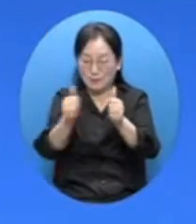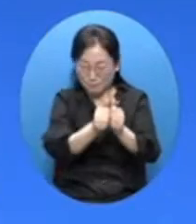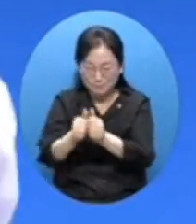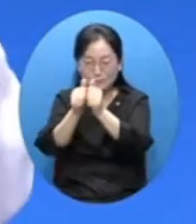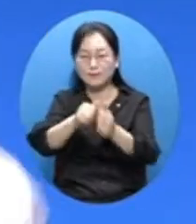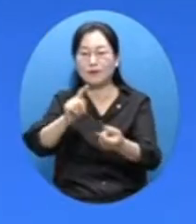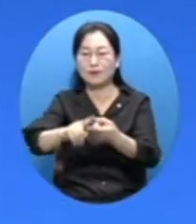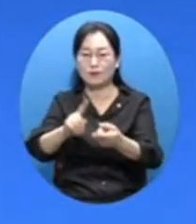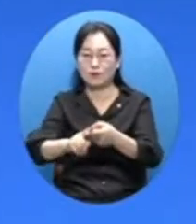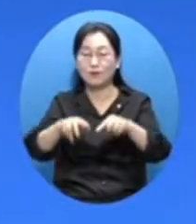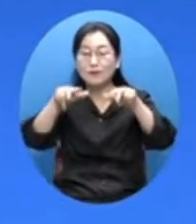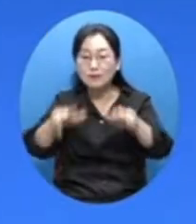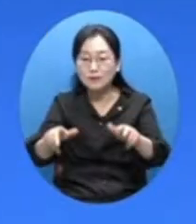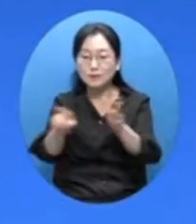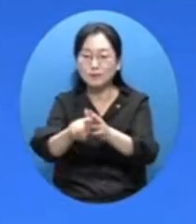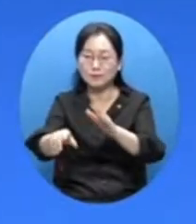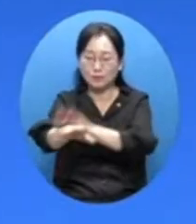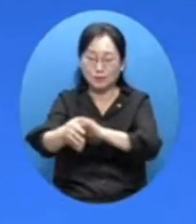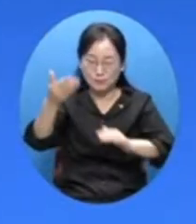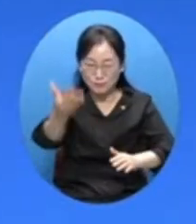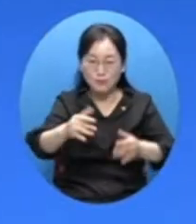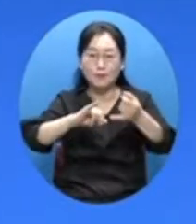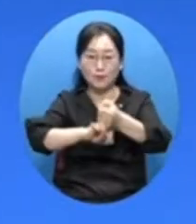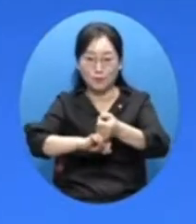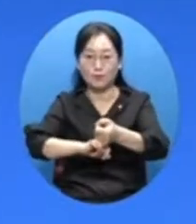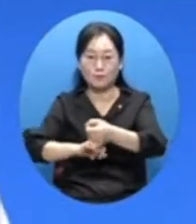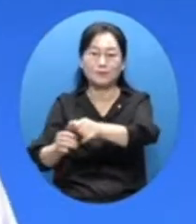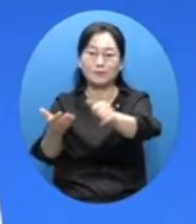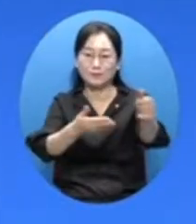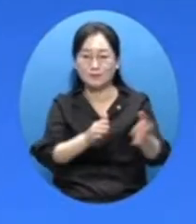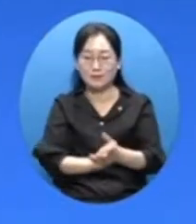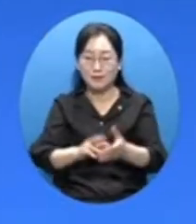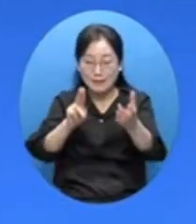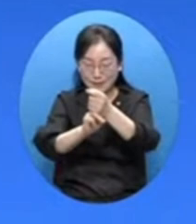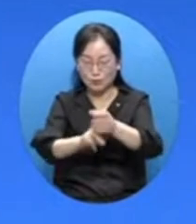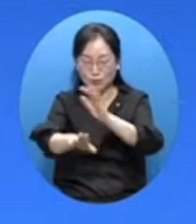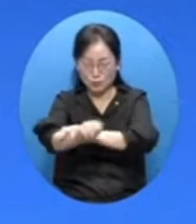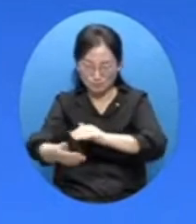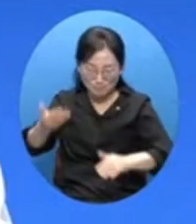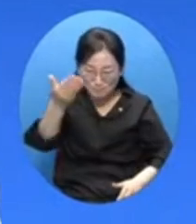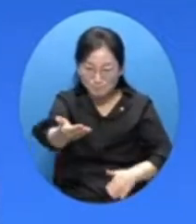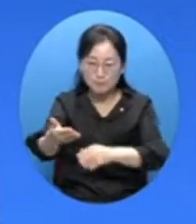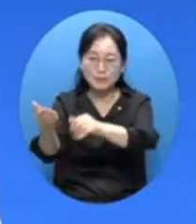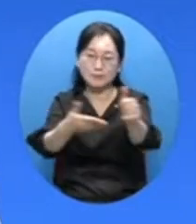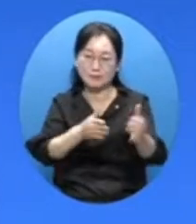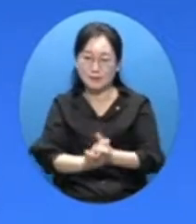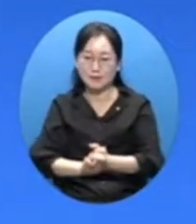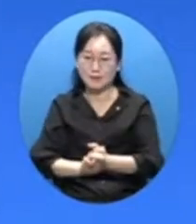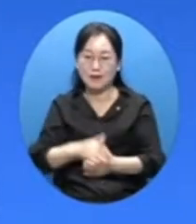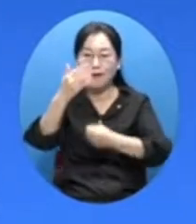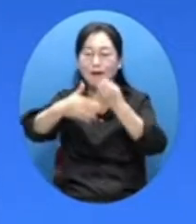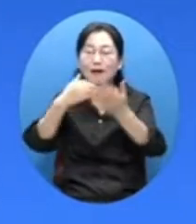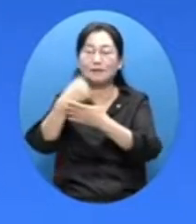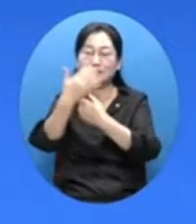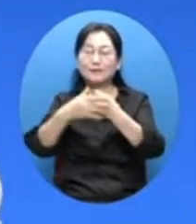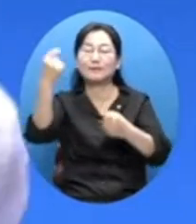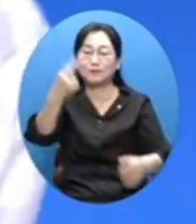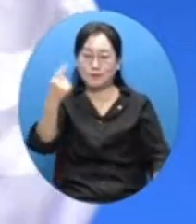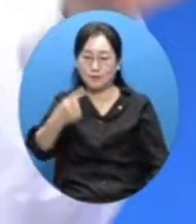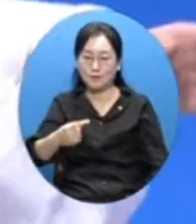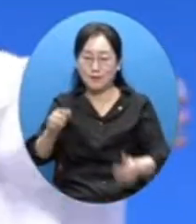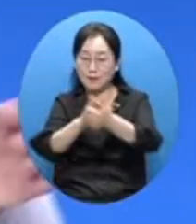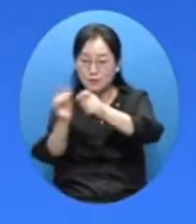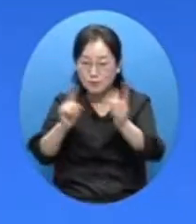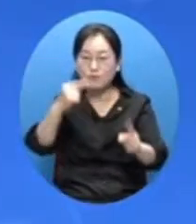하십니다. 오늘 이 시간 믿음의 손을 내미는 여러분들 모두가 되기를 바랍니다. 기적의 손을 내미는 여러분 모두가 되기를 바랍니다. 하나님의 은혜가 임할 것입니다.